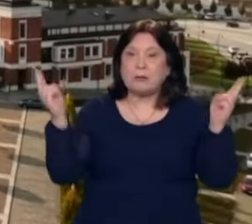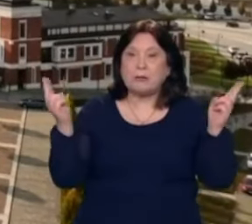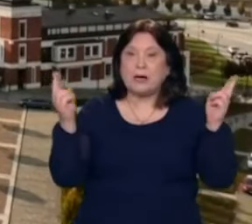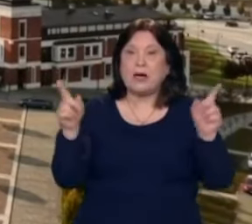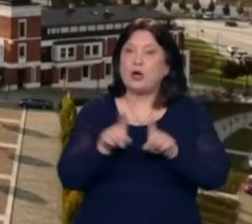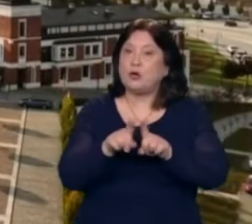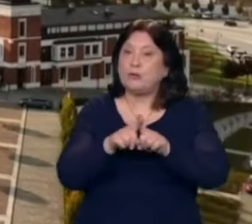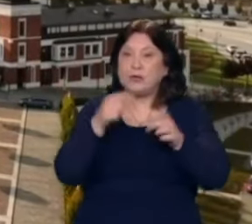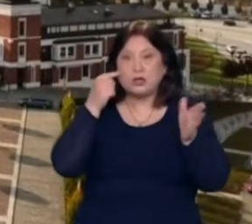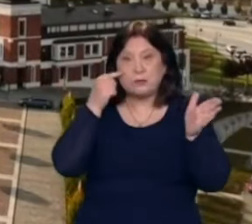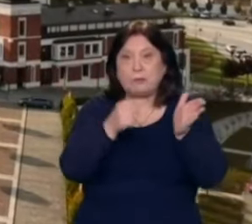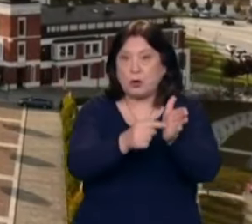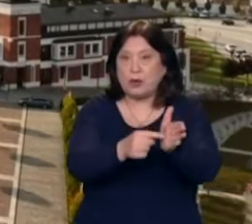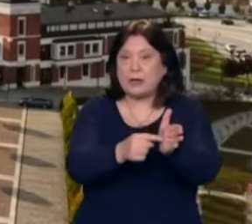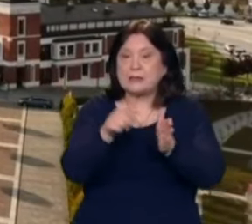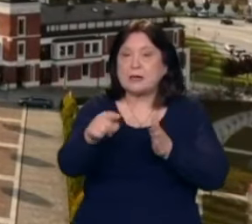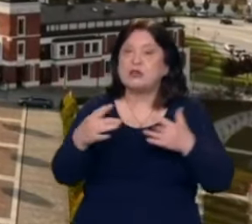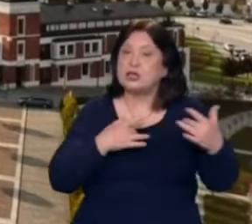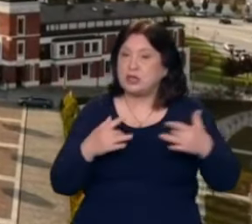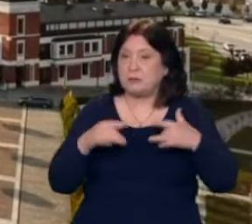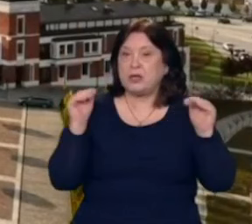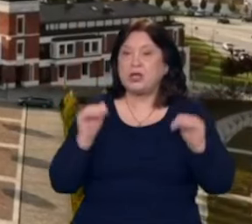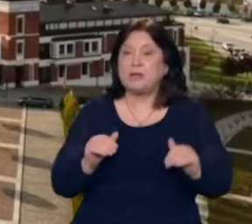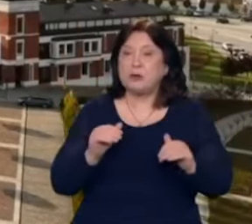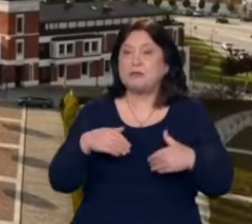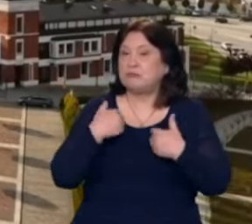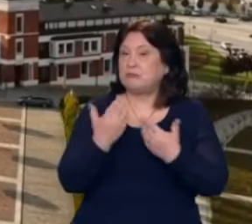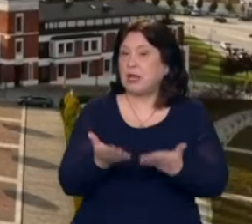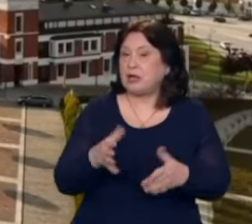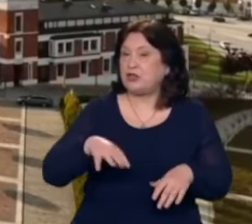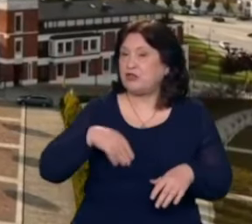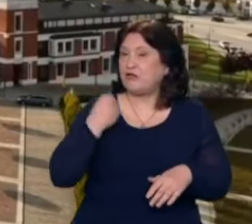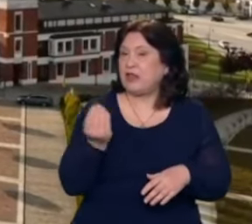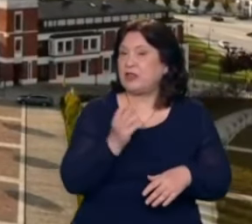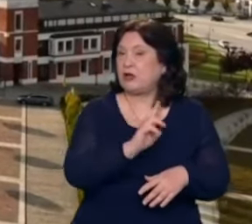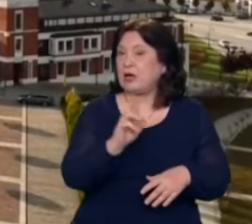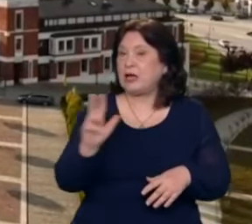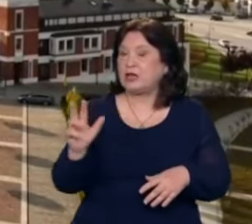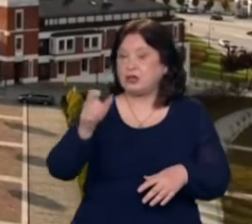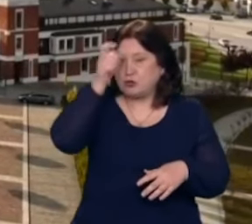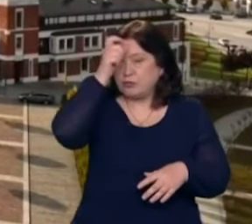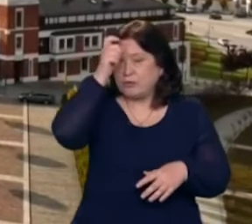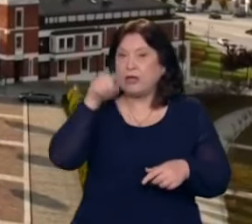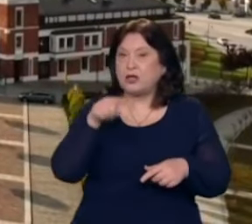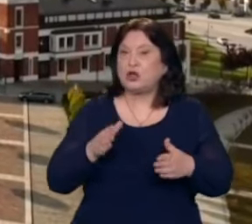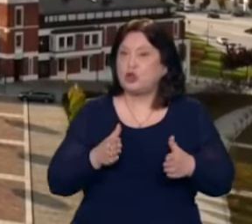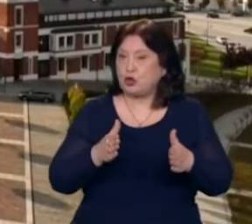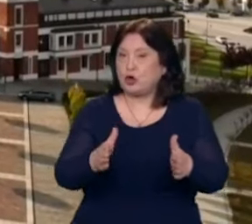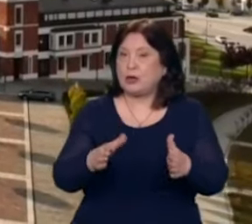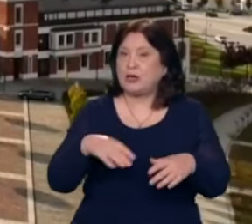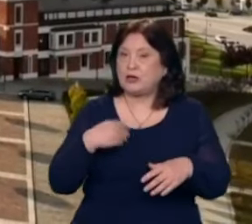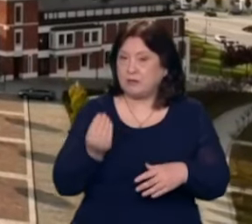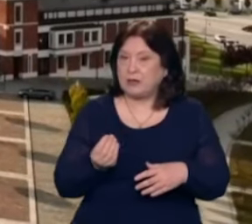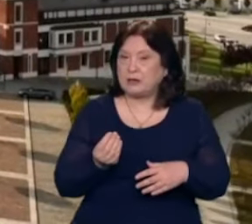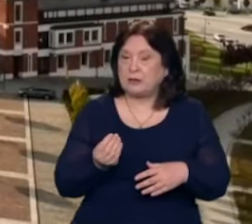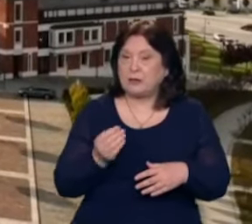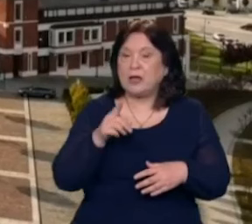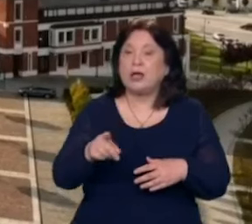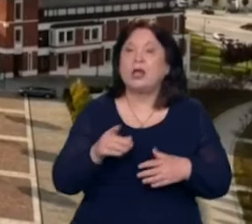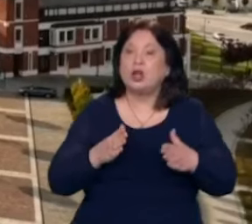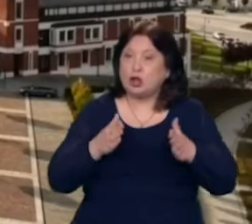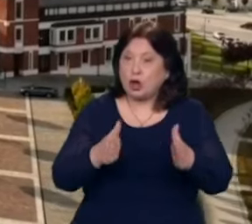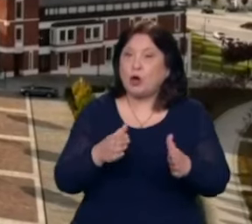że cierpienie może stać się drogą do świętości dla każdego człowieka drogę tę przeszedł